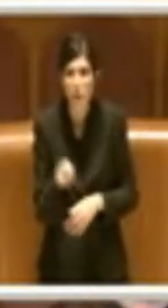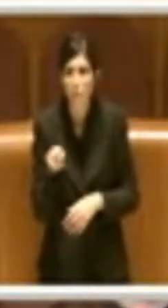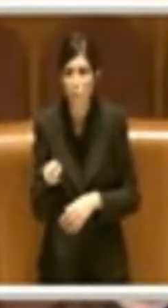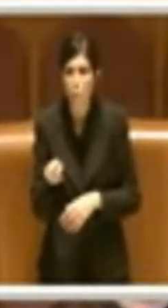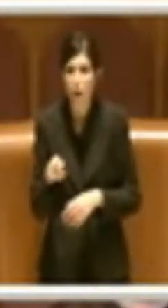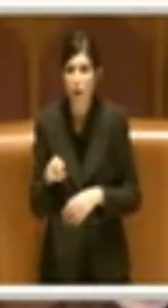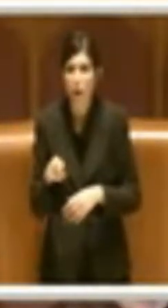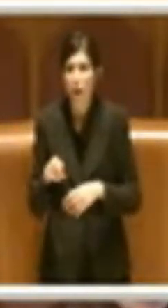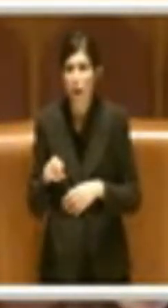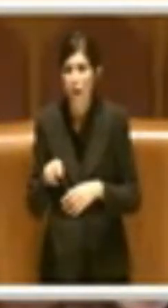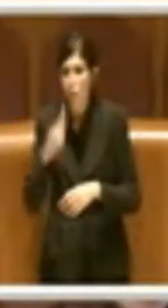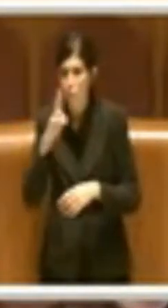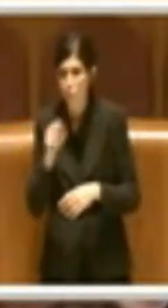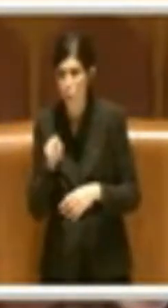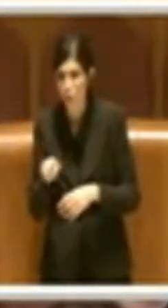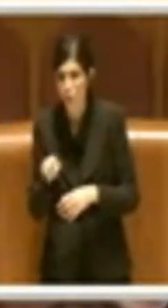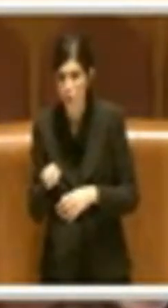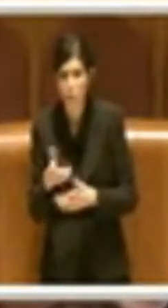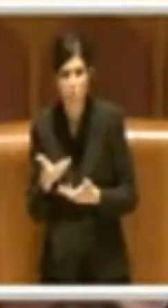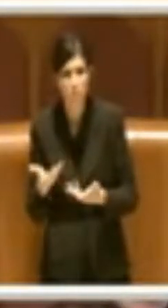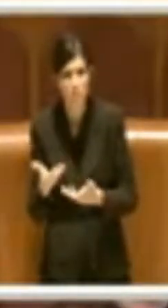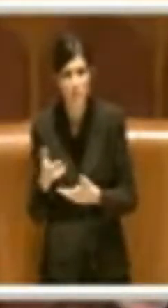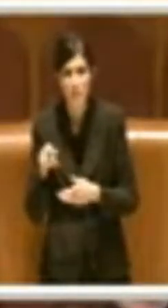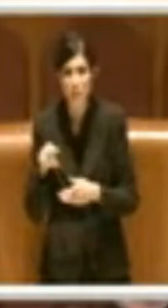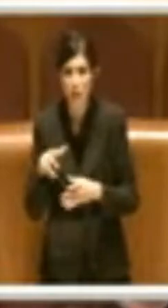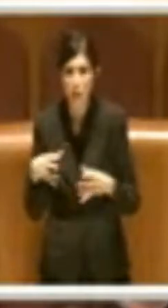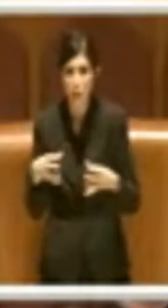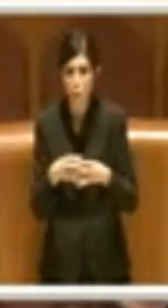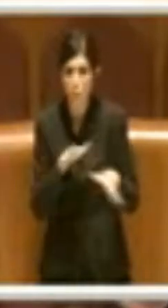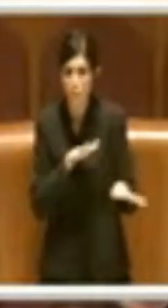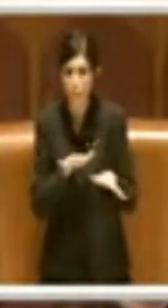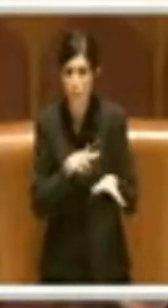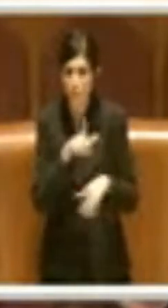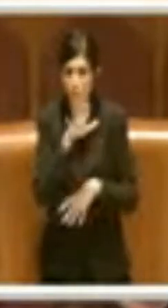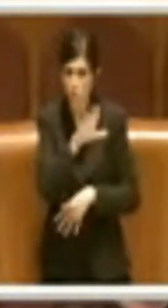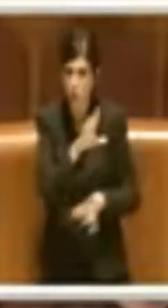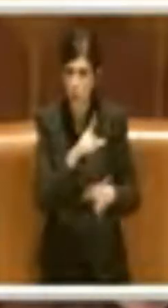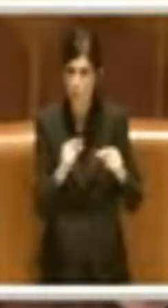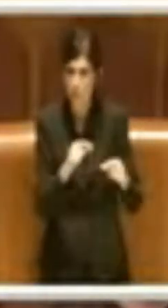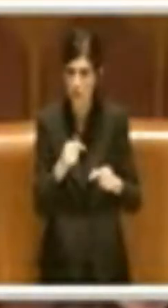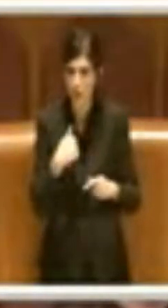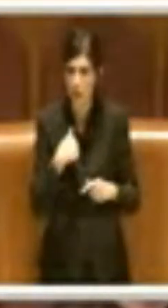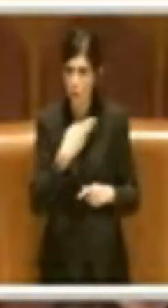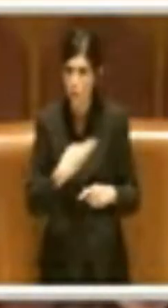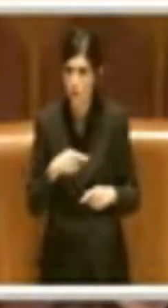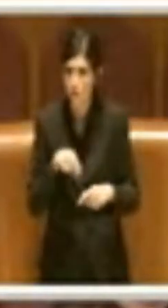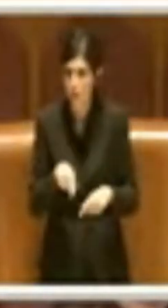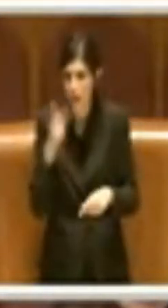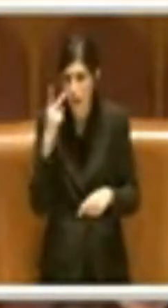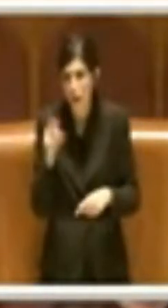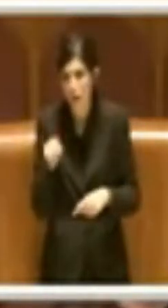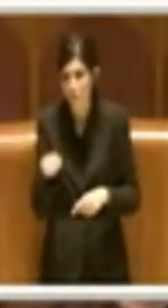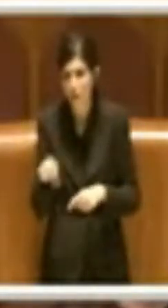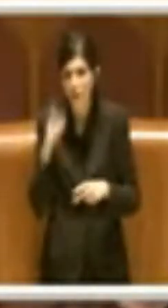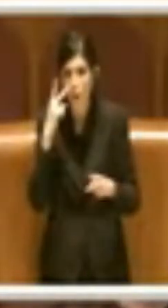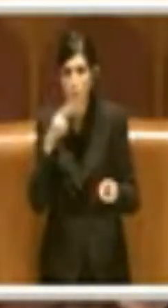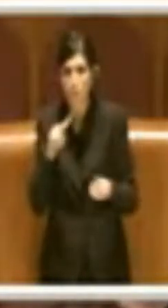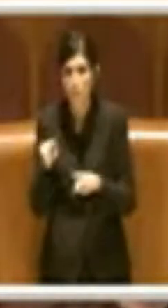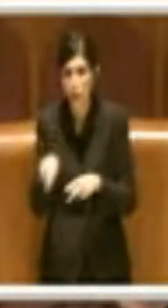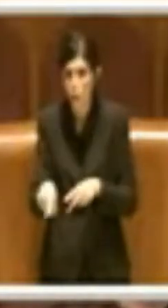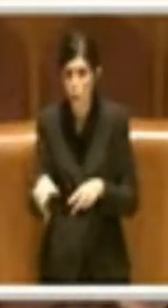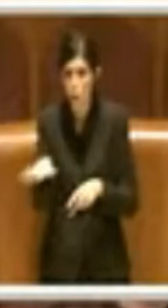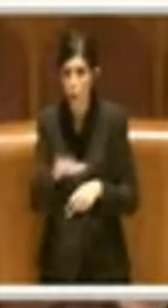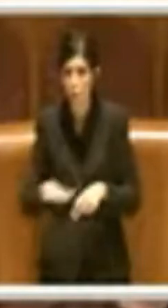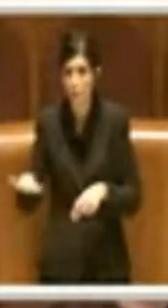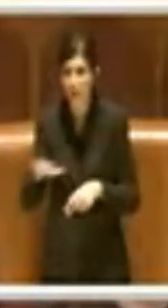che riteniamo come Movimento 5 Stelle, come consigliere Movimento 5 Stelle, che siano soprattutto quelle di presidio sul territorio,